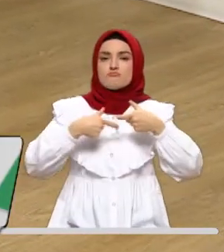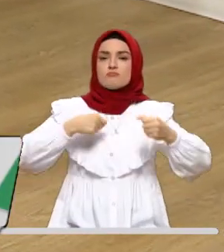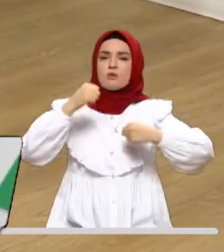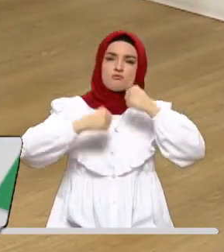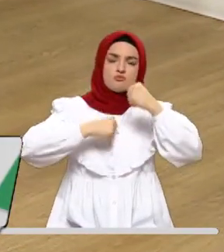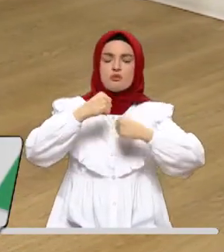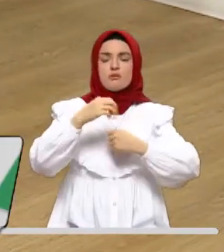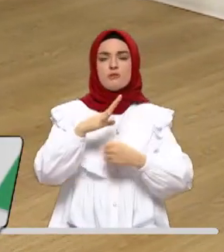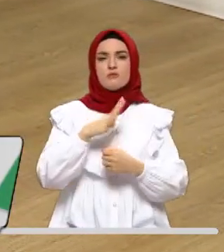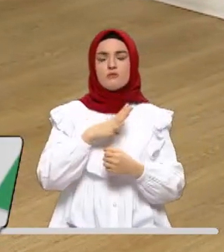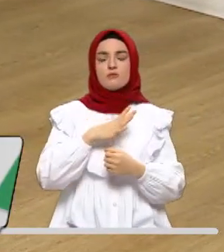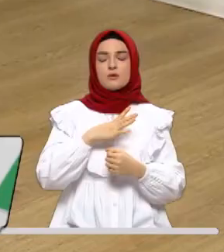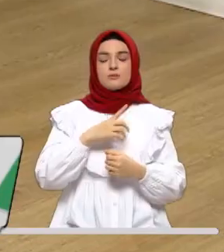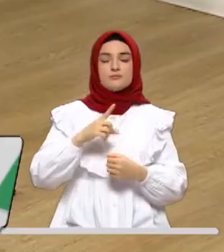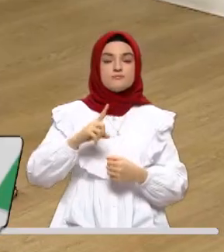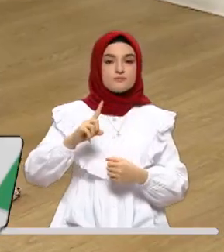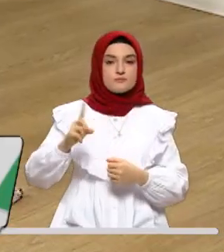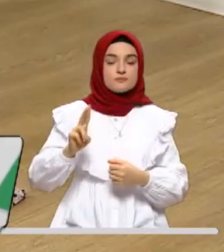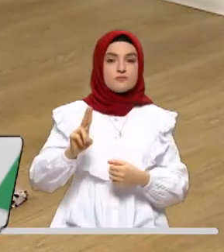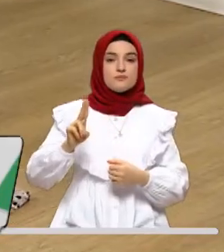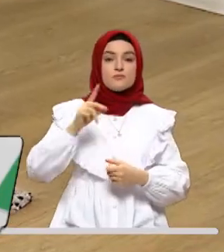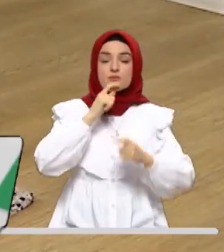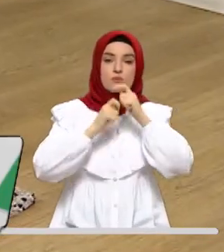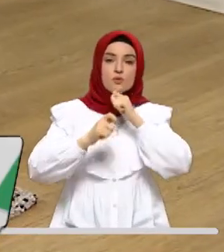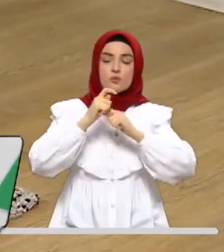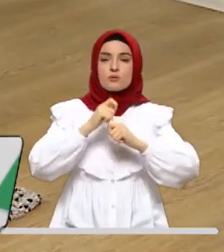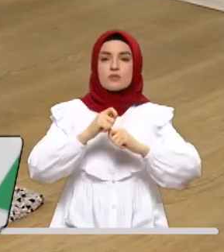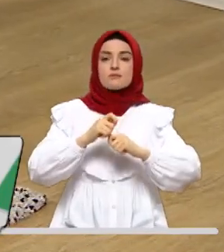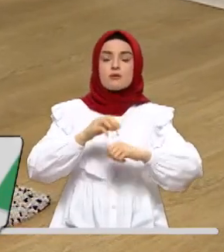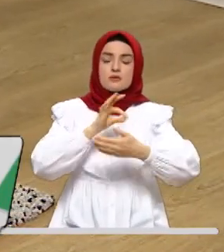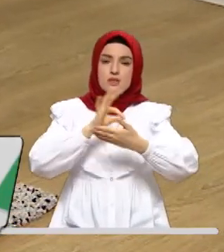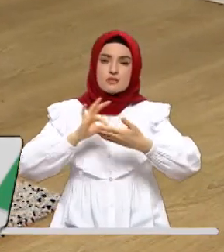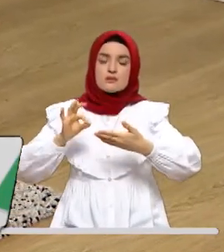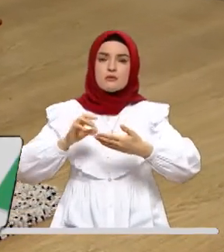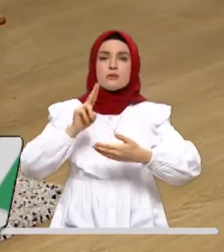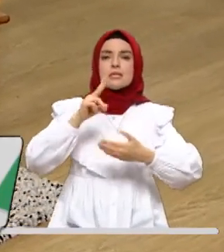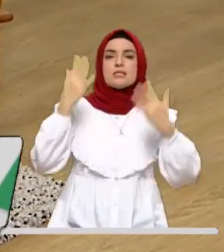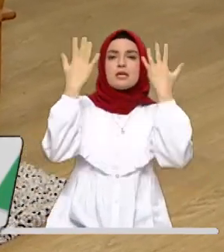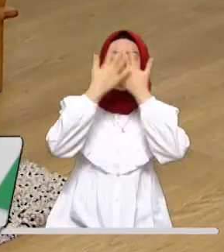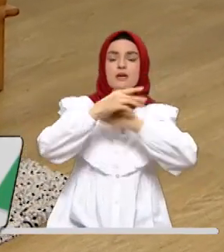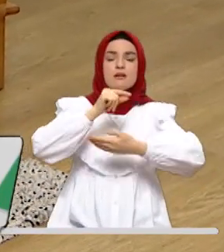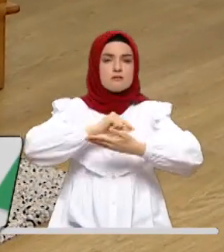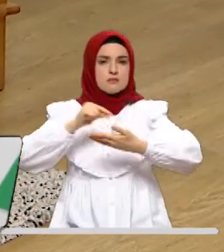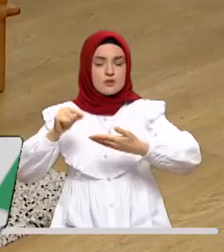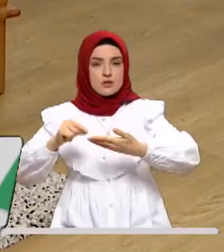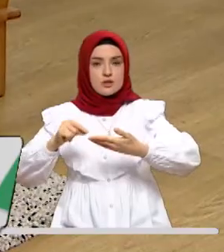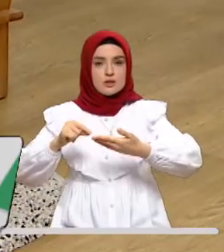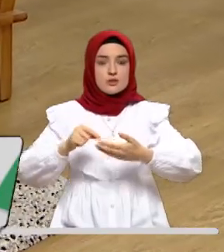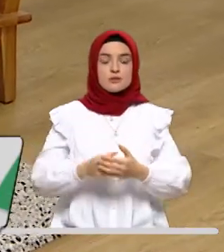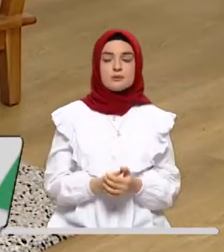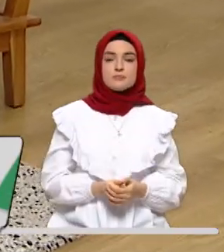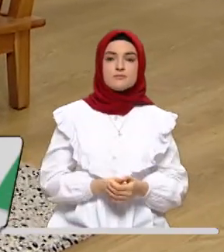içerisindeyiz. 17 Şubat 1921'de esas yazar. İki gecede yazar. Yunanlılar Bursa'ya